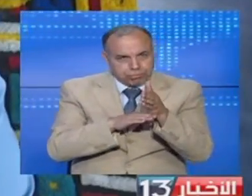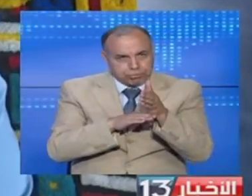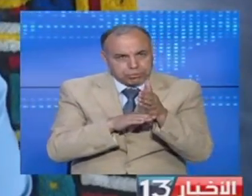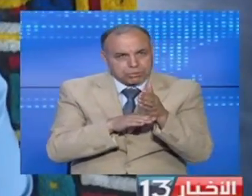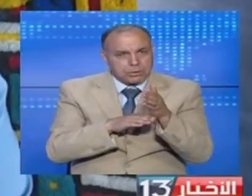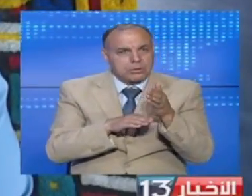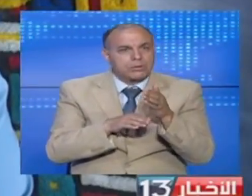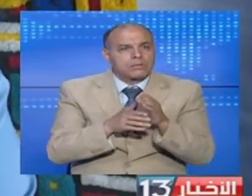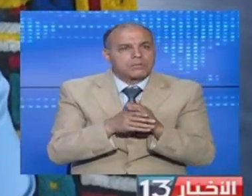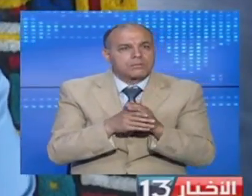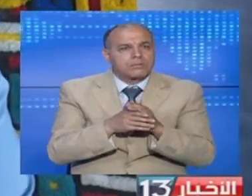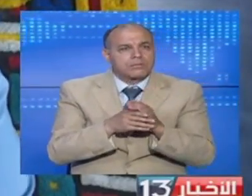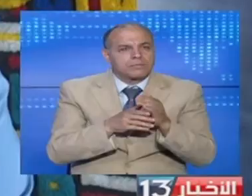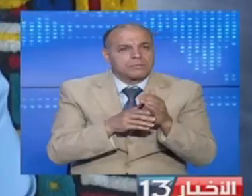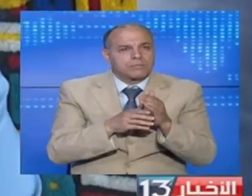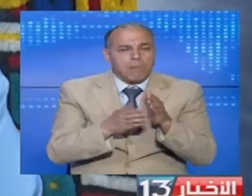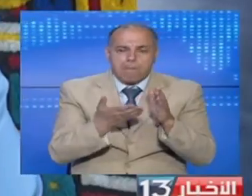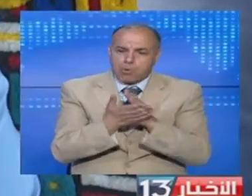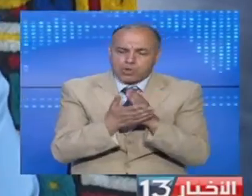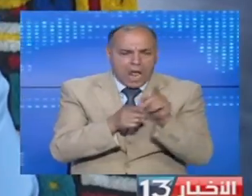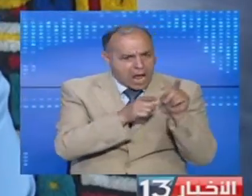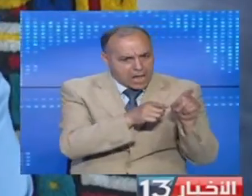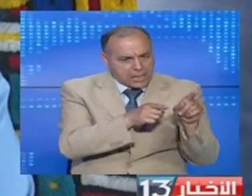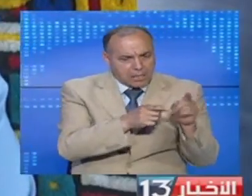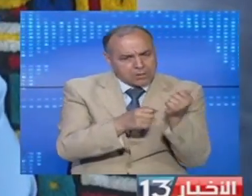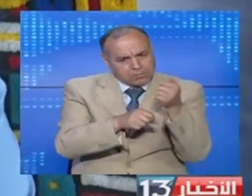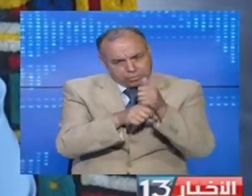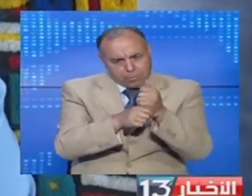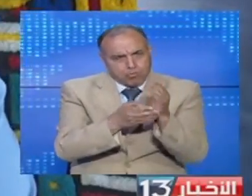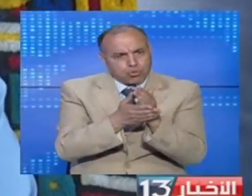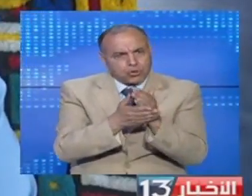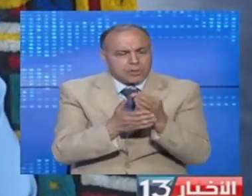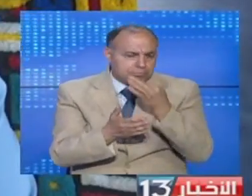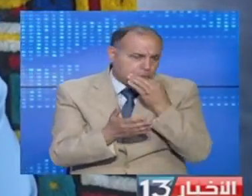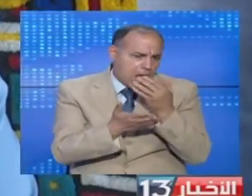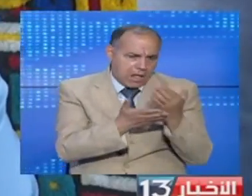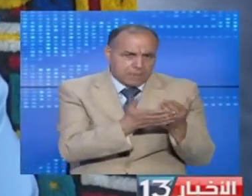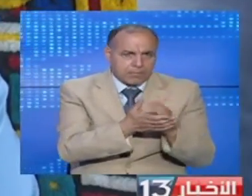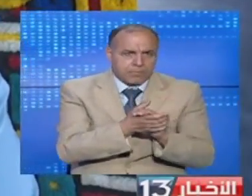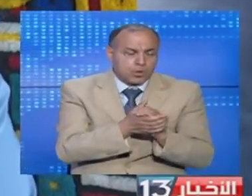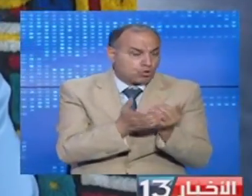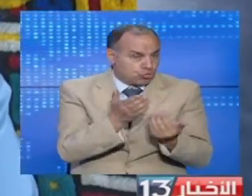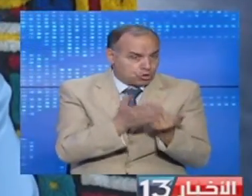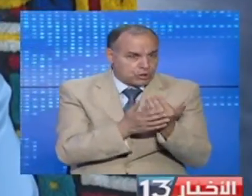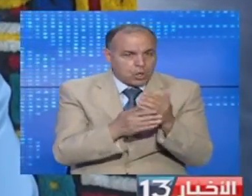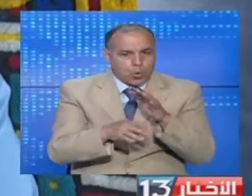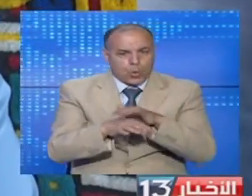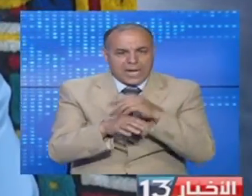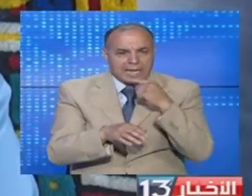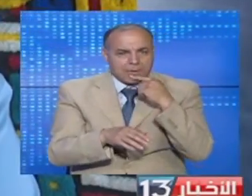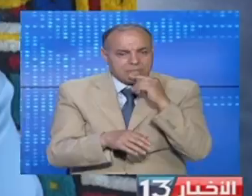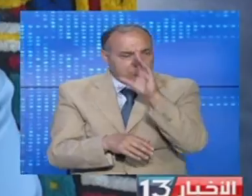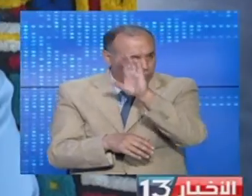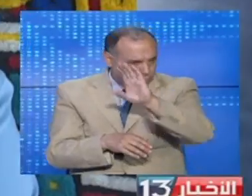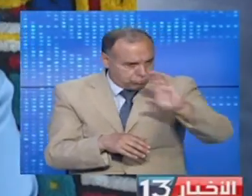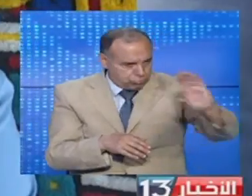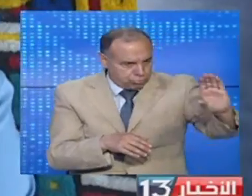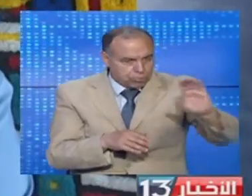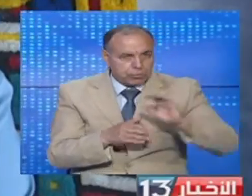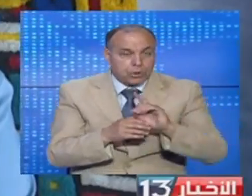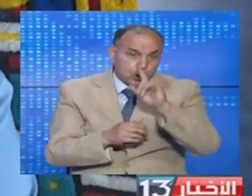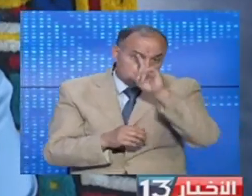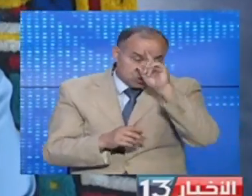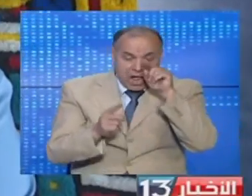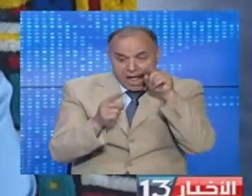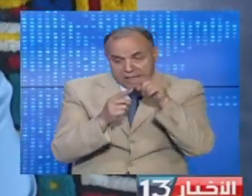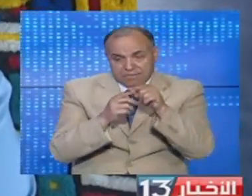يات المشروع مشروع مرتفع جديد اه وان شاء